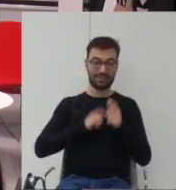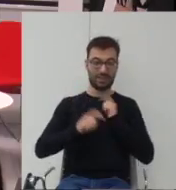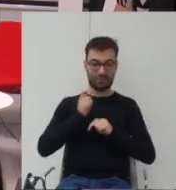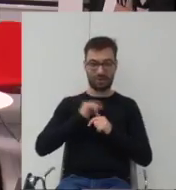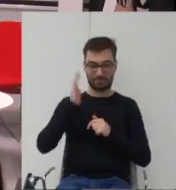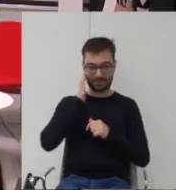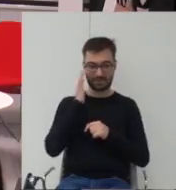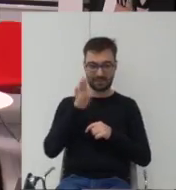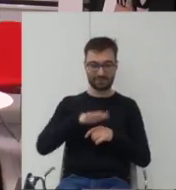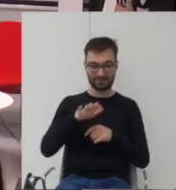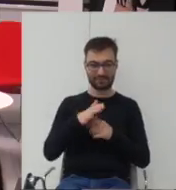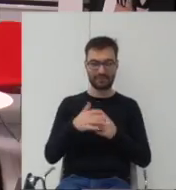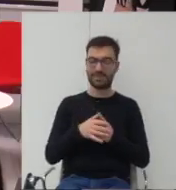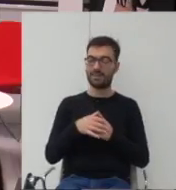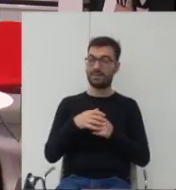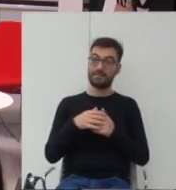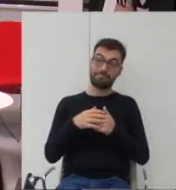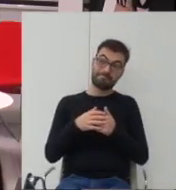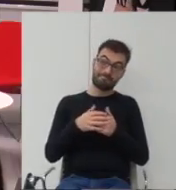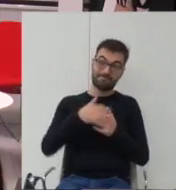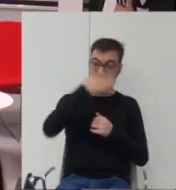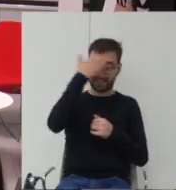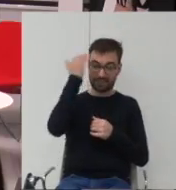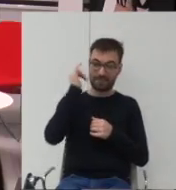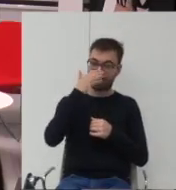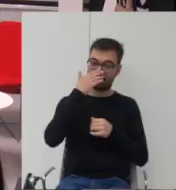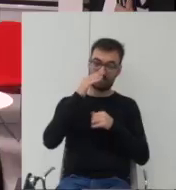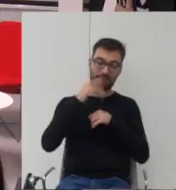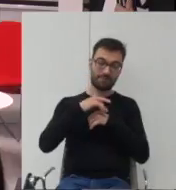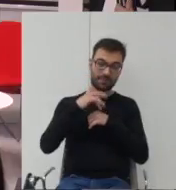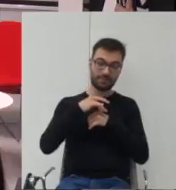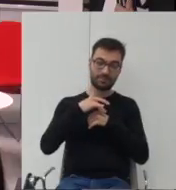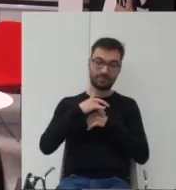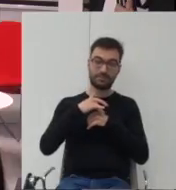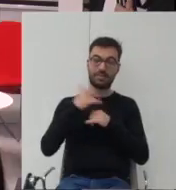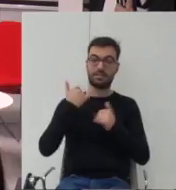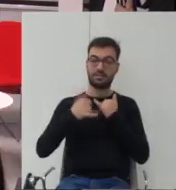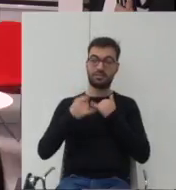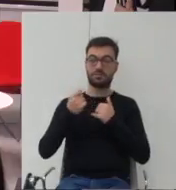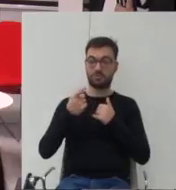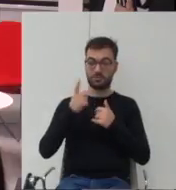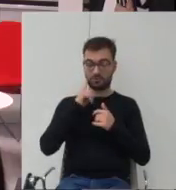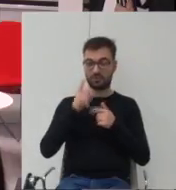swojego miejsca zamieszkiwania, no to nie wiem, jak wypadają te badania, jeżeli są.